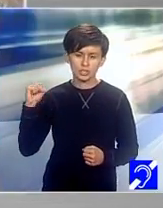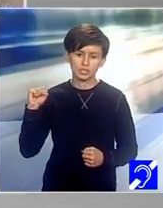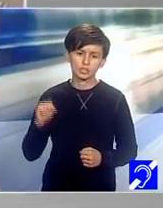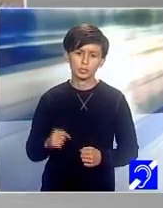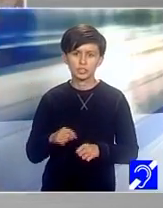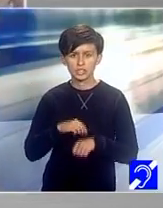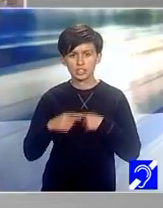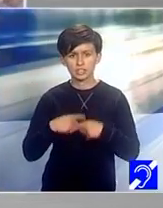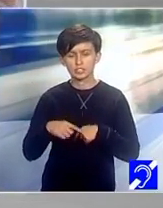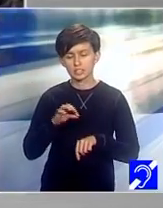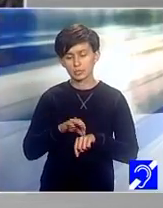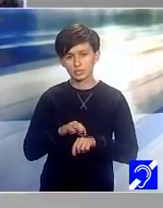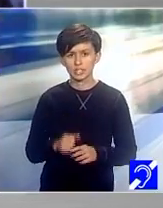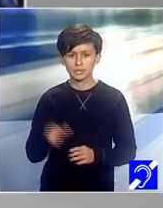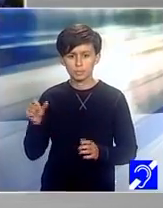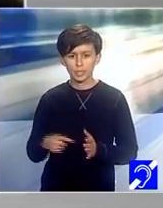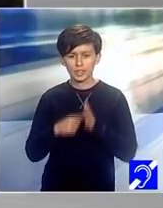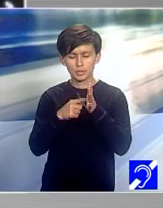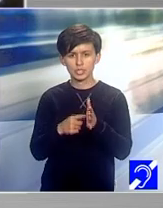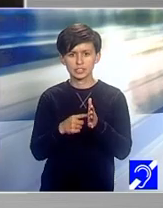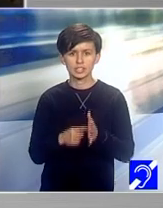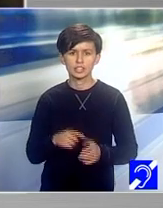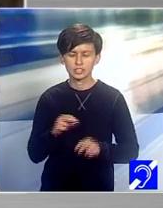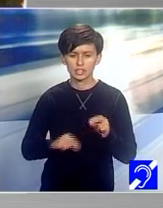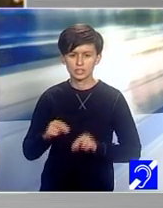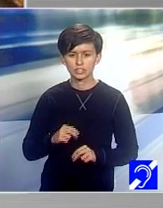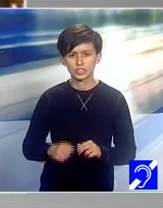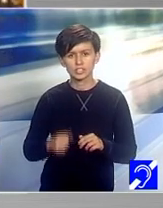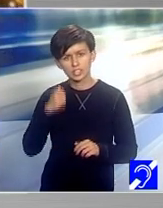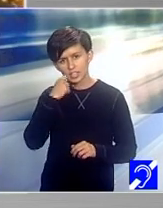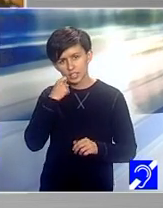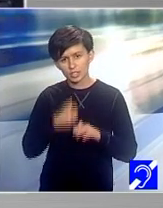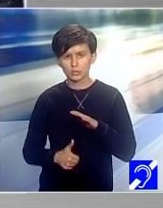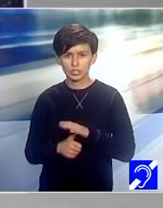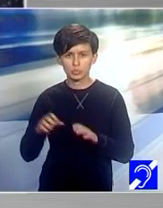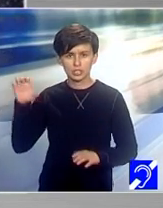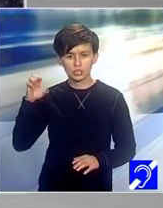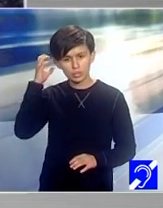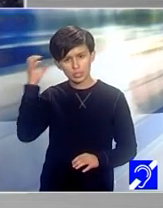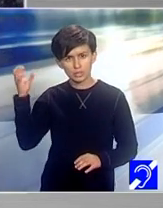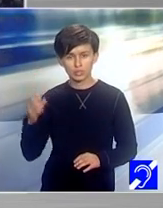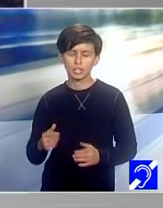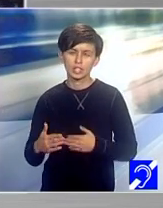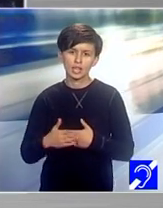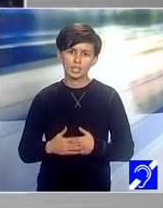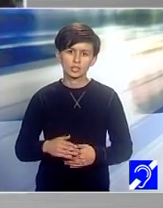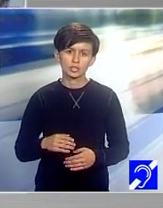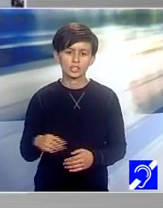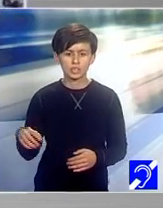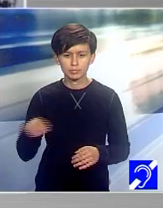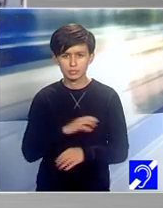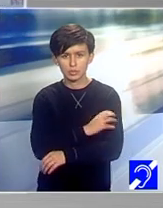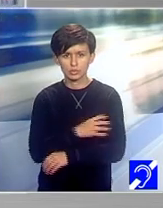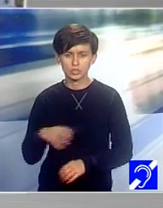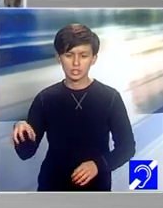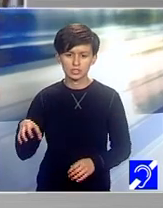sistemul medical. Reprezentanții asociației Cluj Capitală Culturală Europeană 2021, alături de municipalitate, vor decide